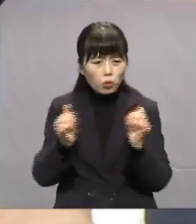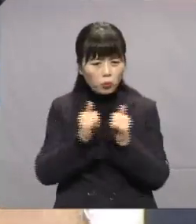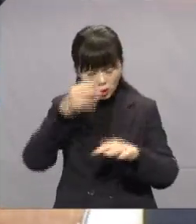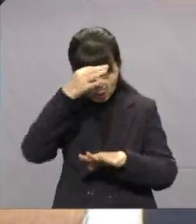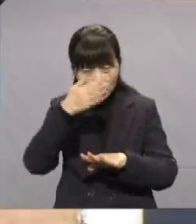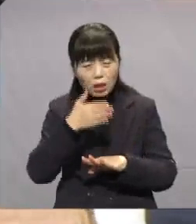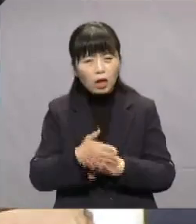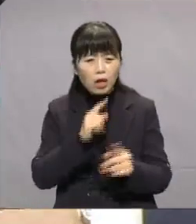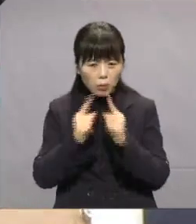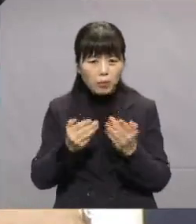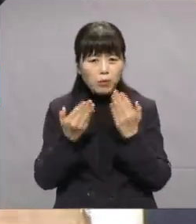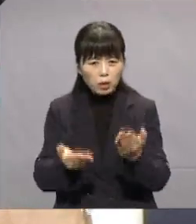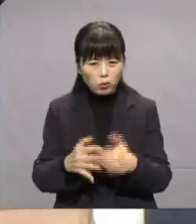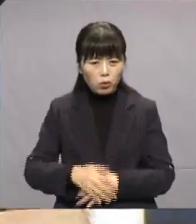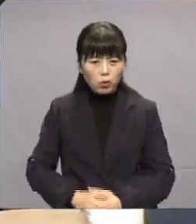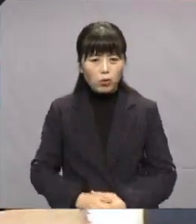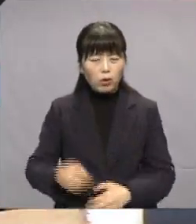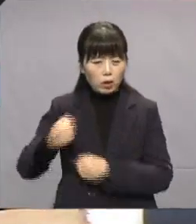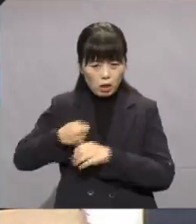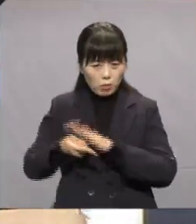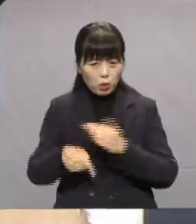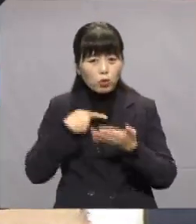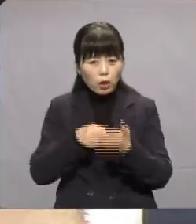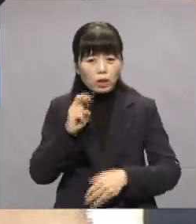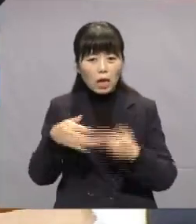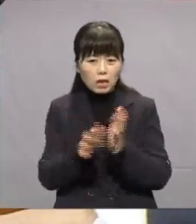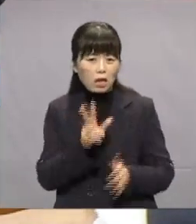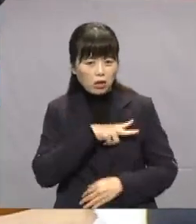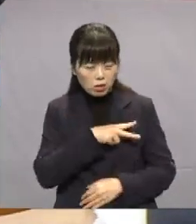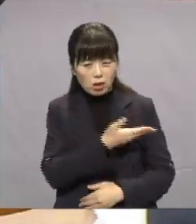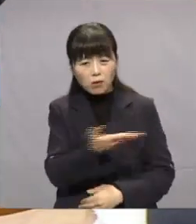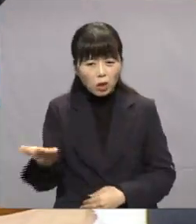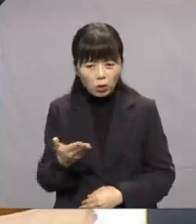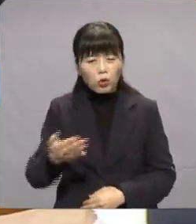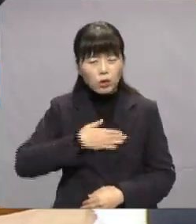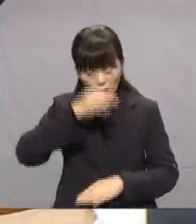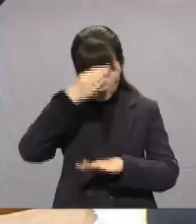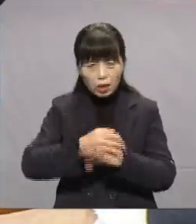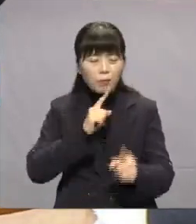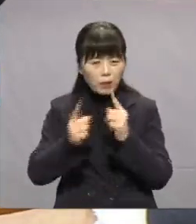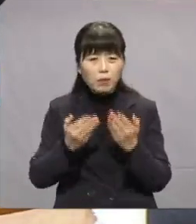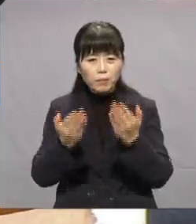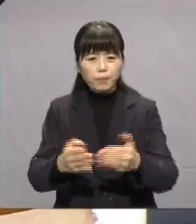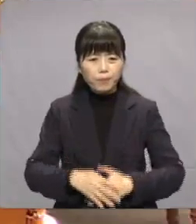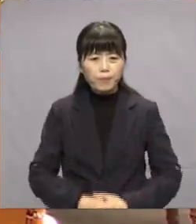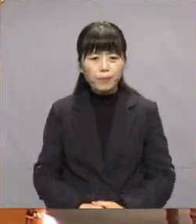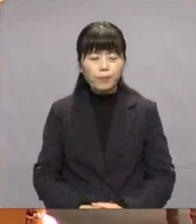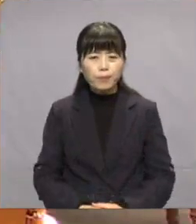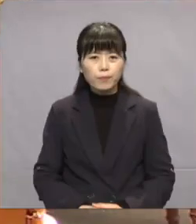국민들께 깊은 사과의 말씀을 올립니다. 계엄령 주장하신 야당 의원들께도 제가 사과의 말씀을